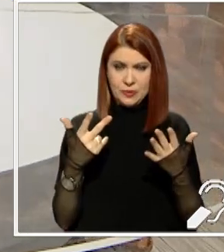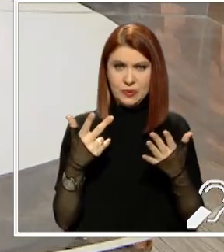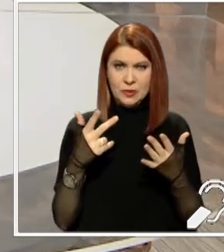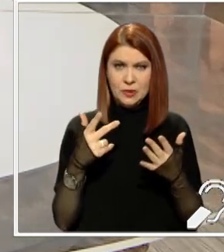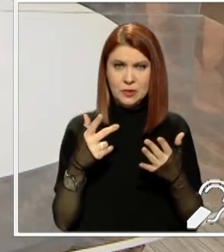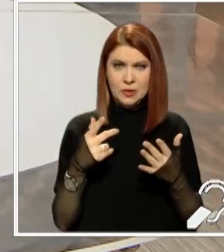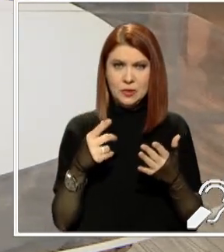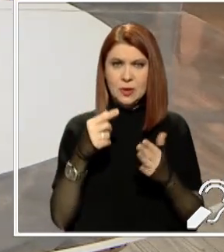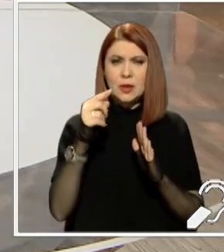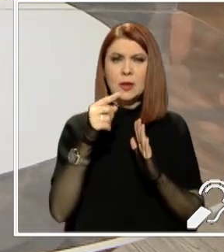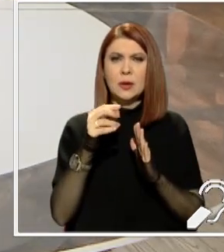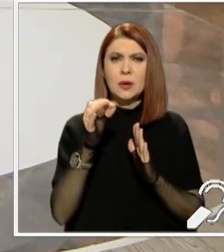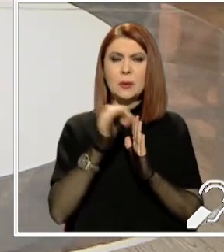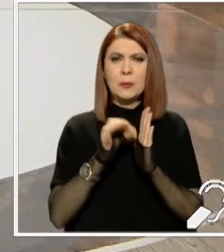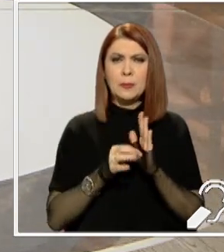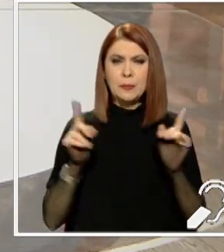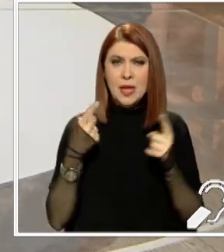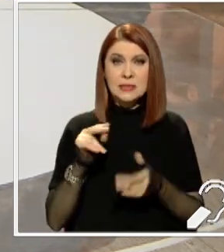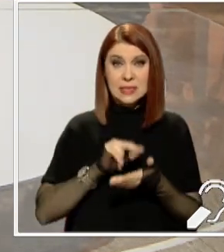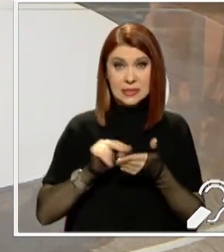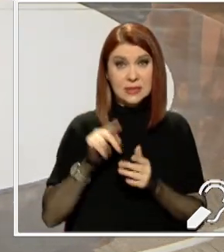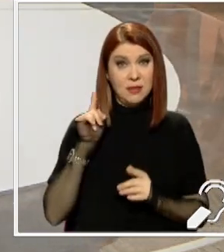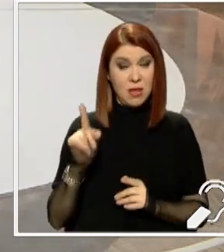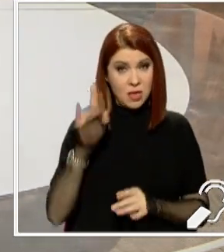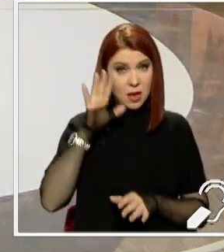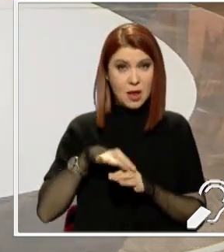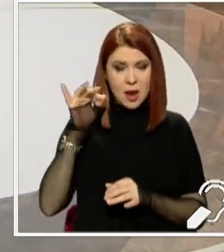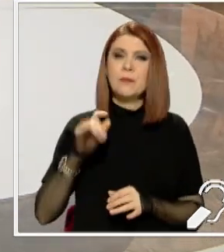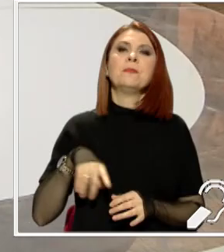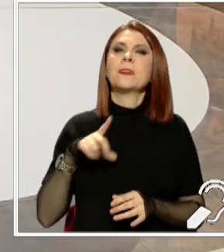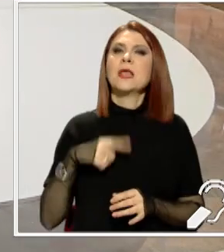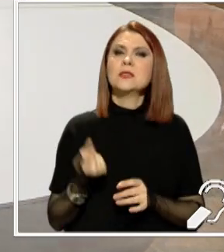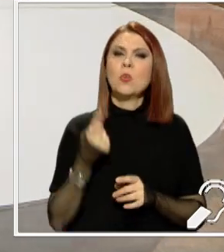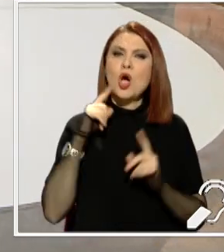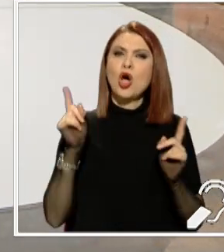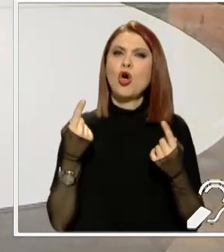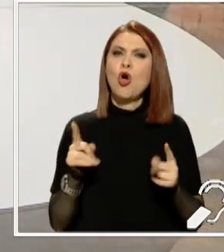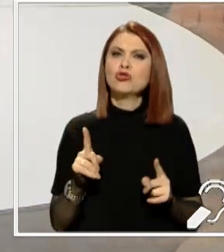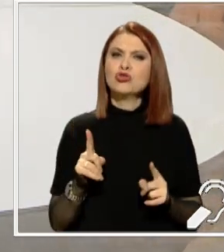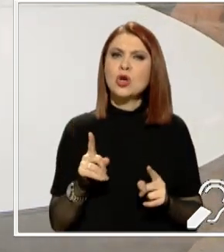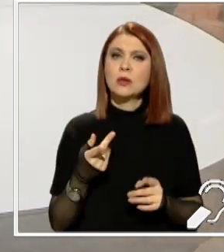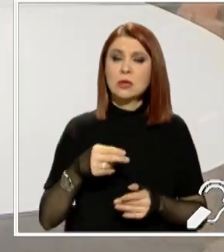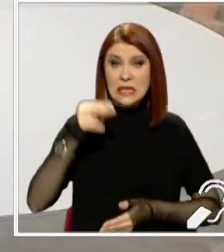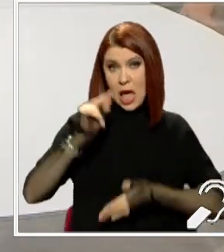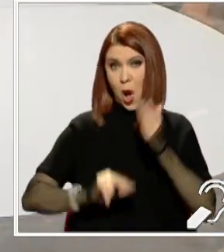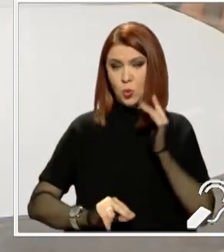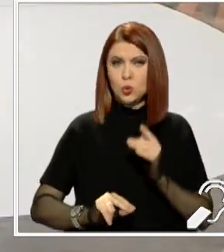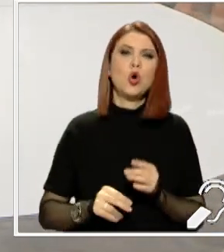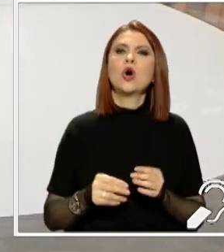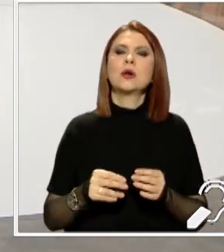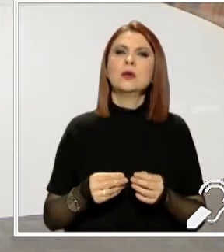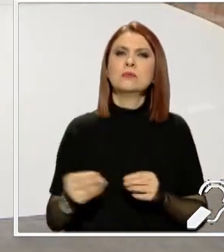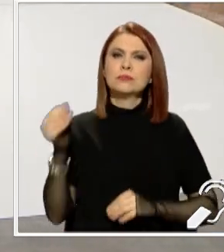piese compuse de Alex Sipiaghin, deci este un concert de autor,